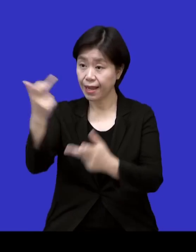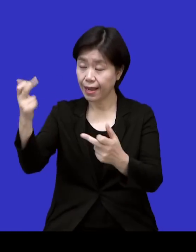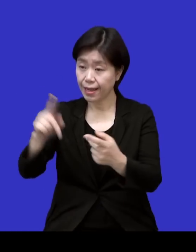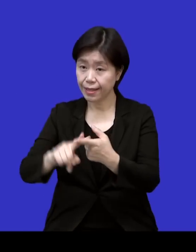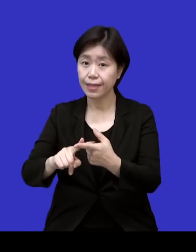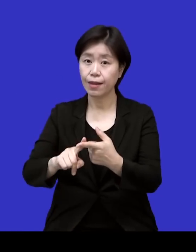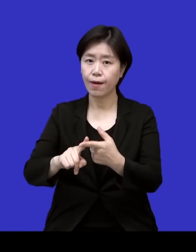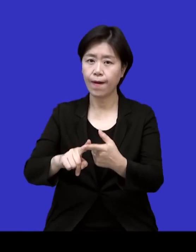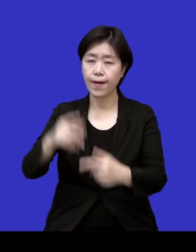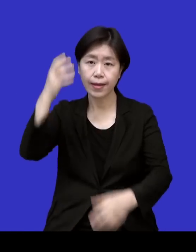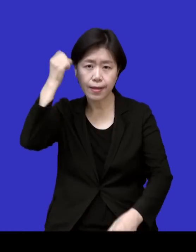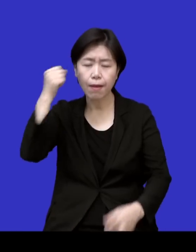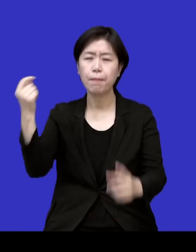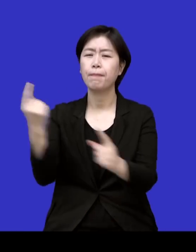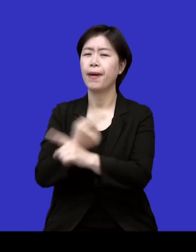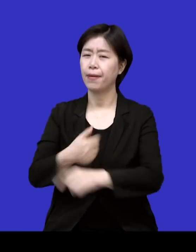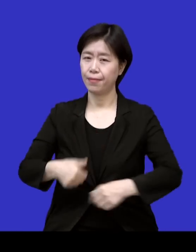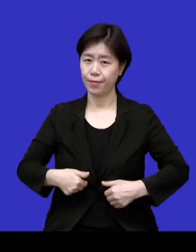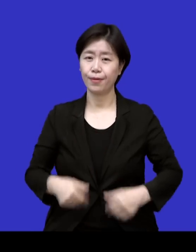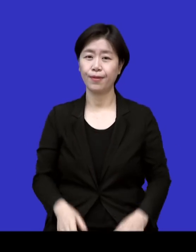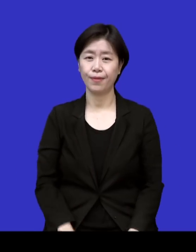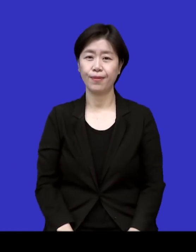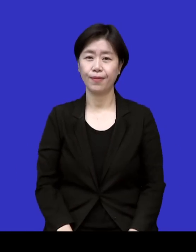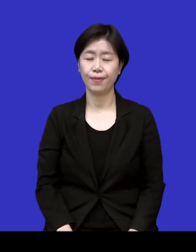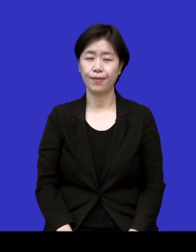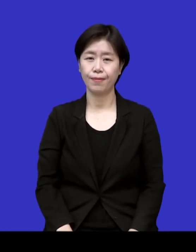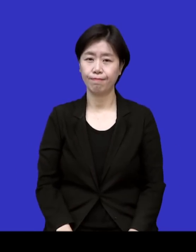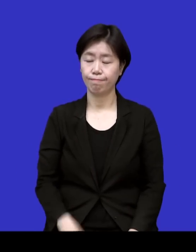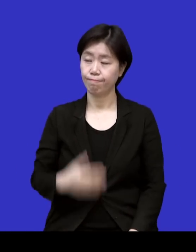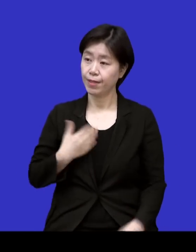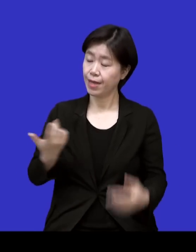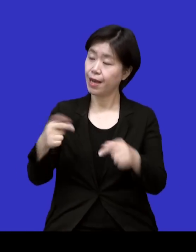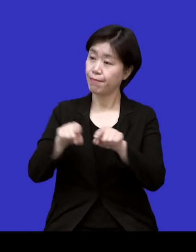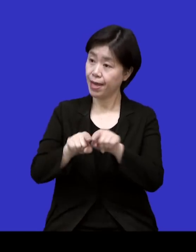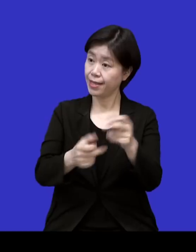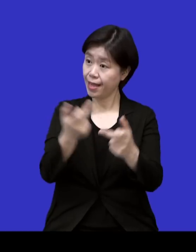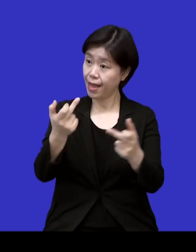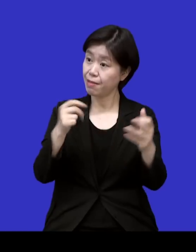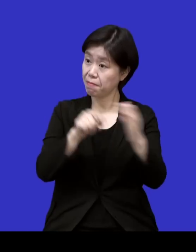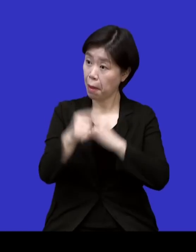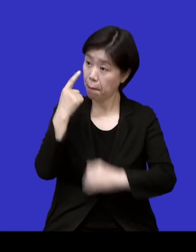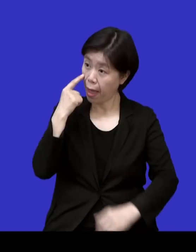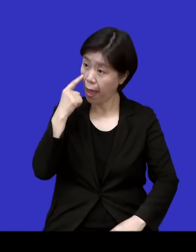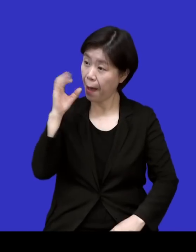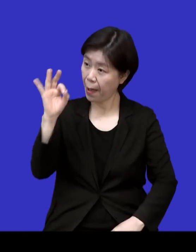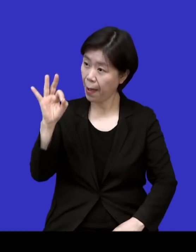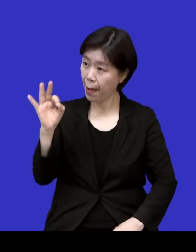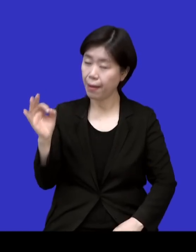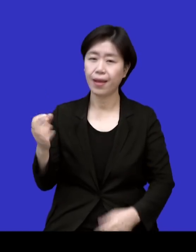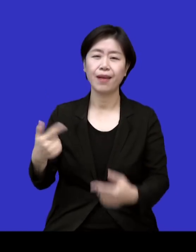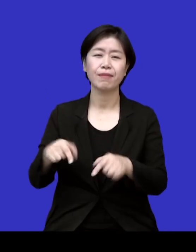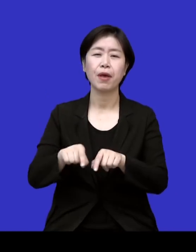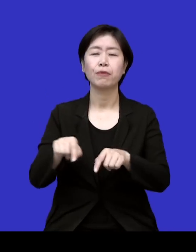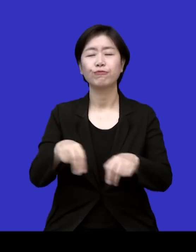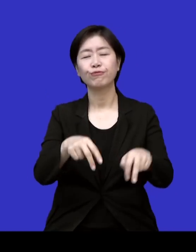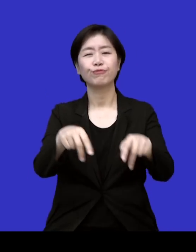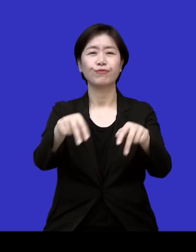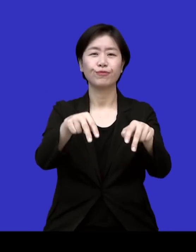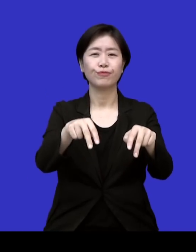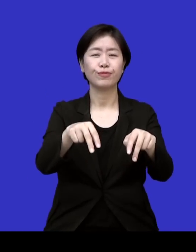기억을 좋은 기억으로 바꿔주겠다고 저를 이제 산을 계속 데리고 다니면서 이제 산의 좋은 풍경들 그리고